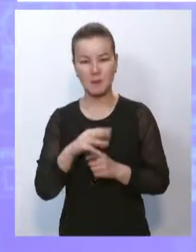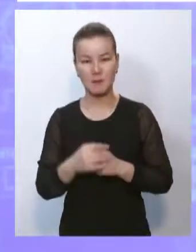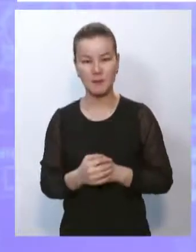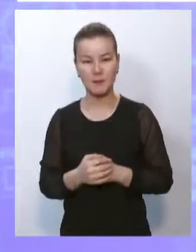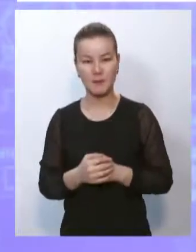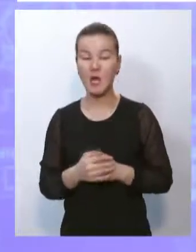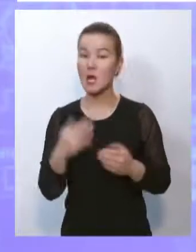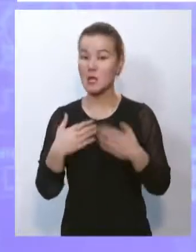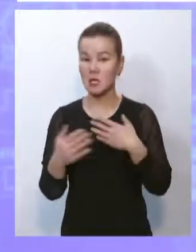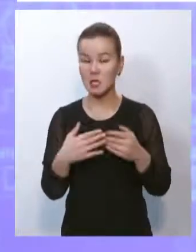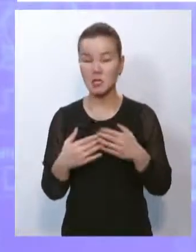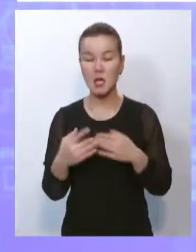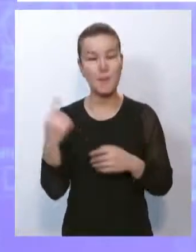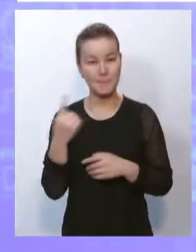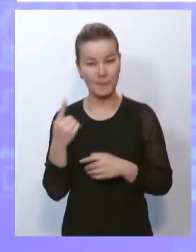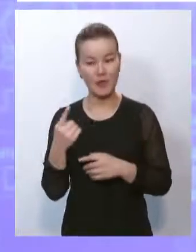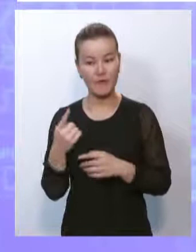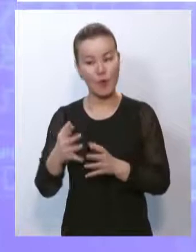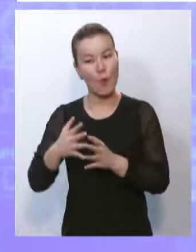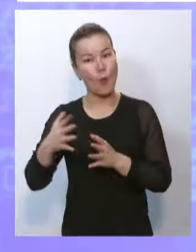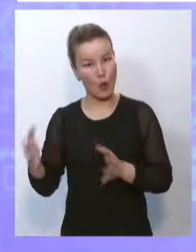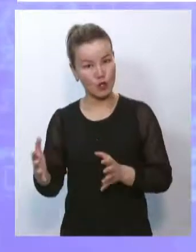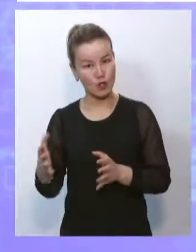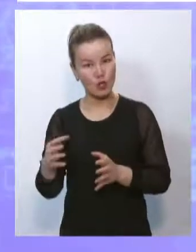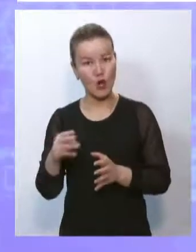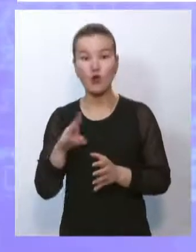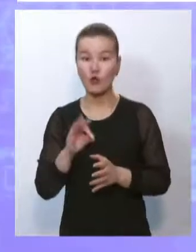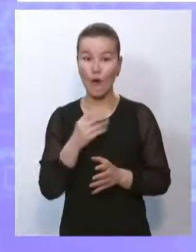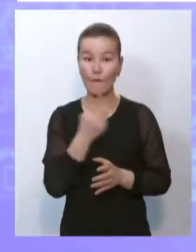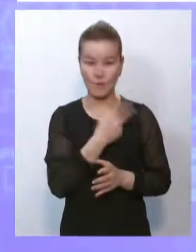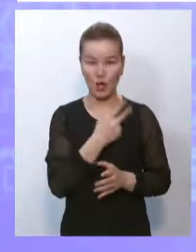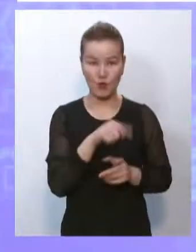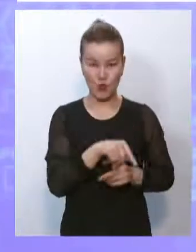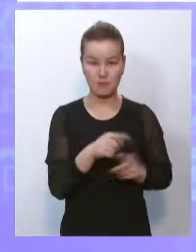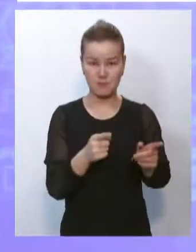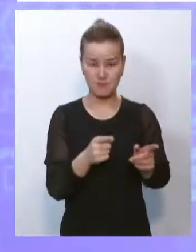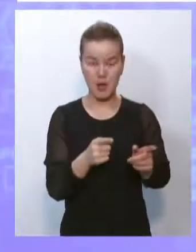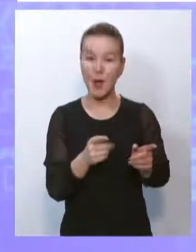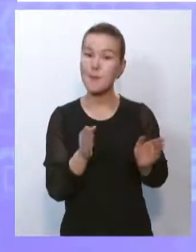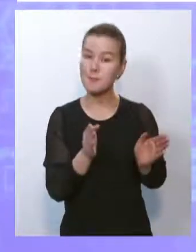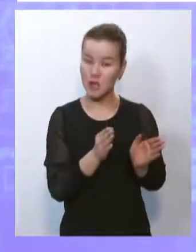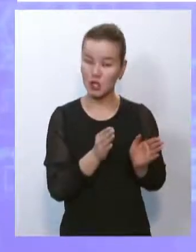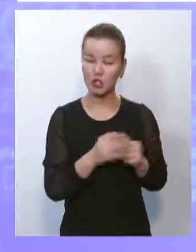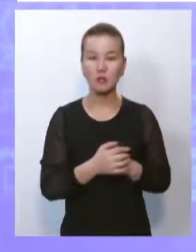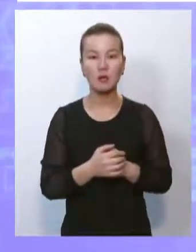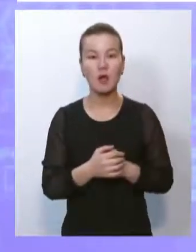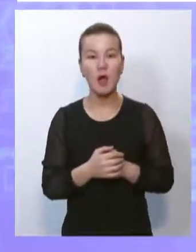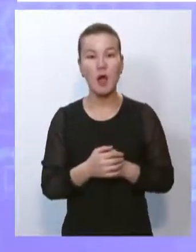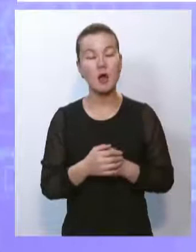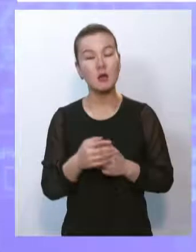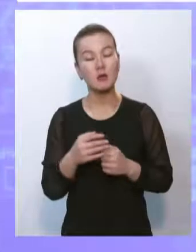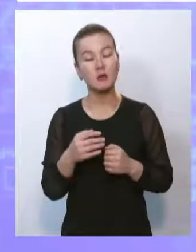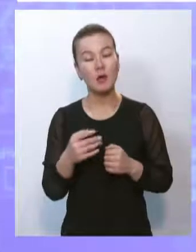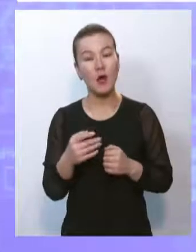если 1 больше то 2 меньше а 1